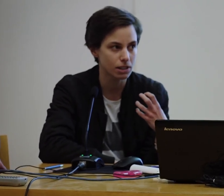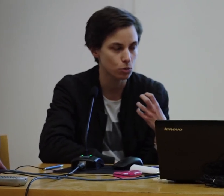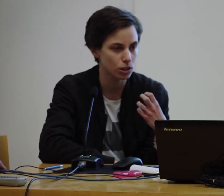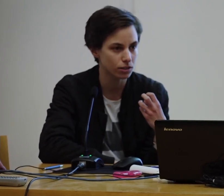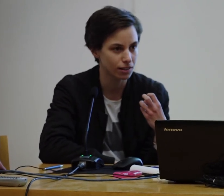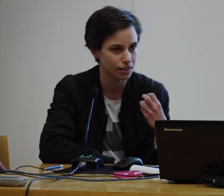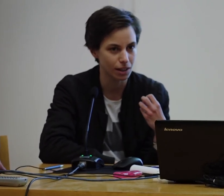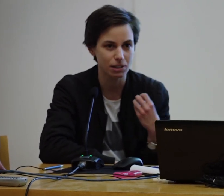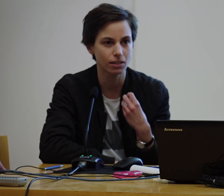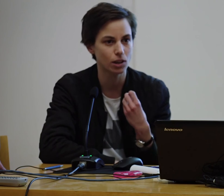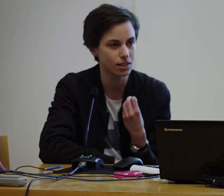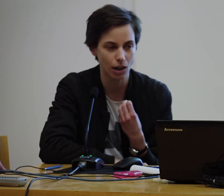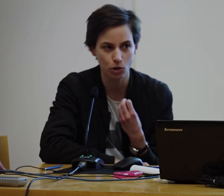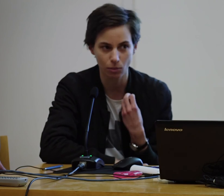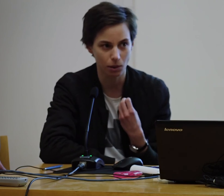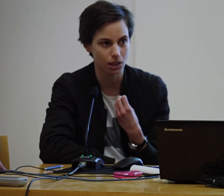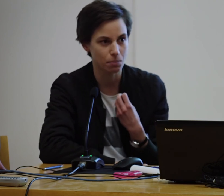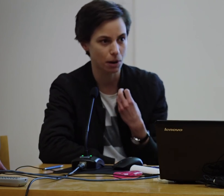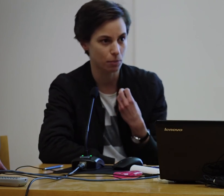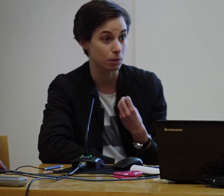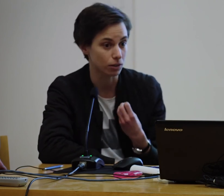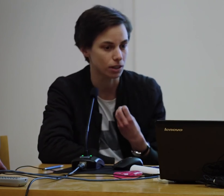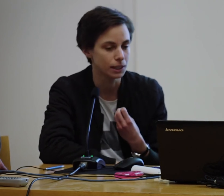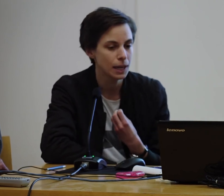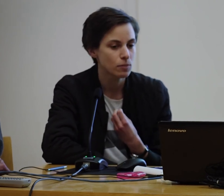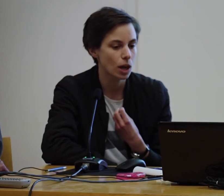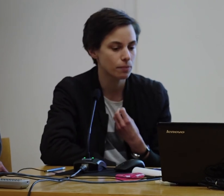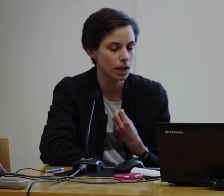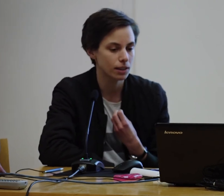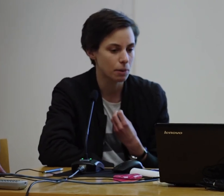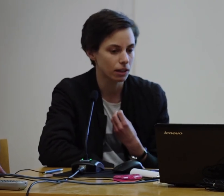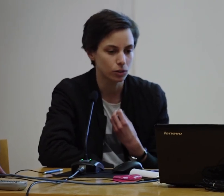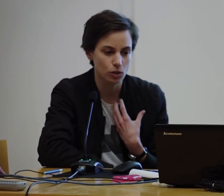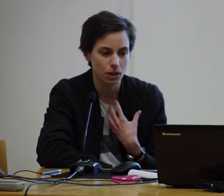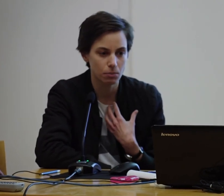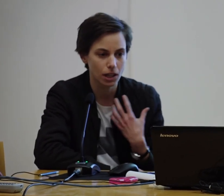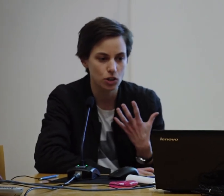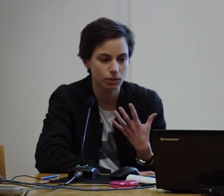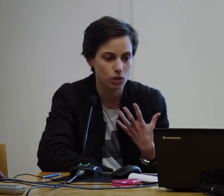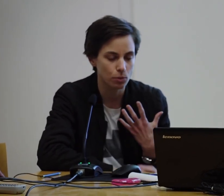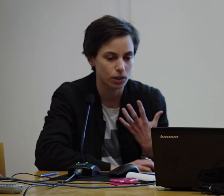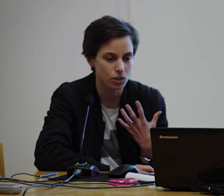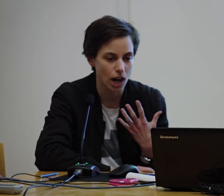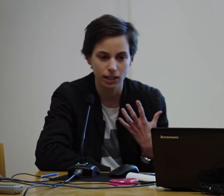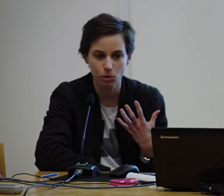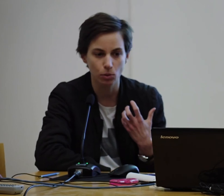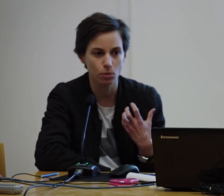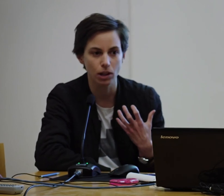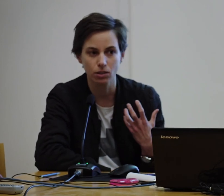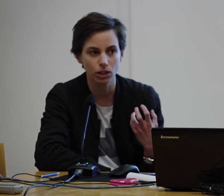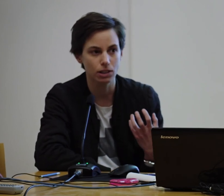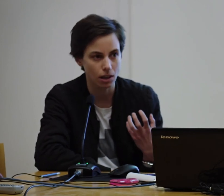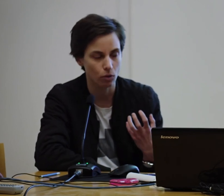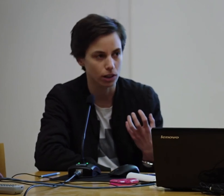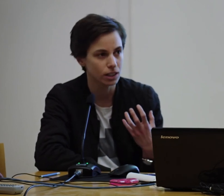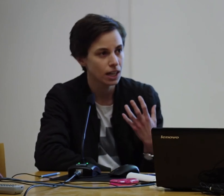ale treba se ten jazyk naučit, lebo nám nie je akoby prirodzený. Například toto jsme my riešili v našom projekte, že akým spôsobom